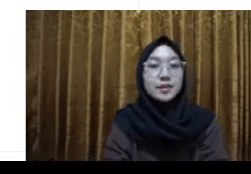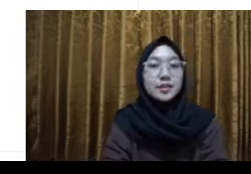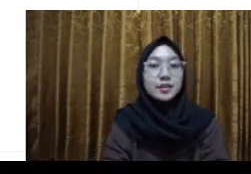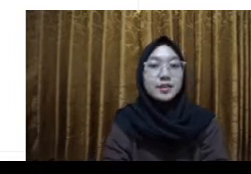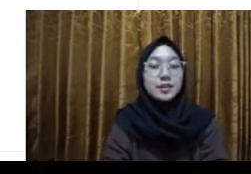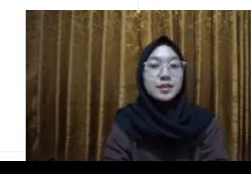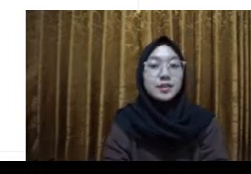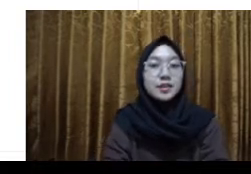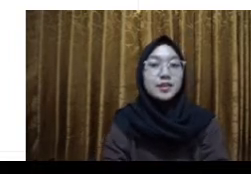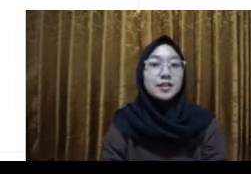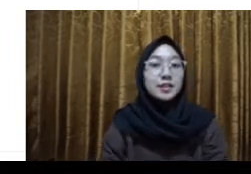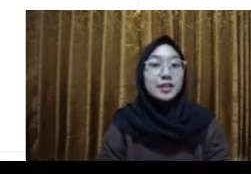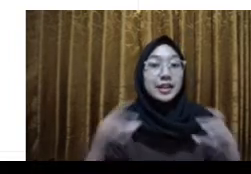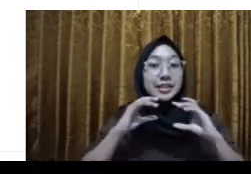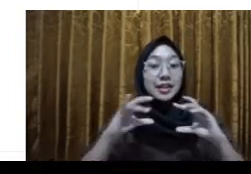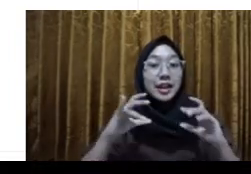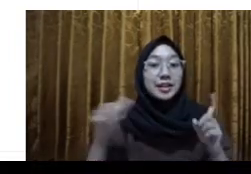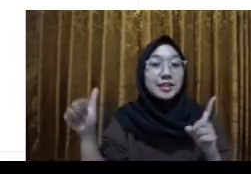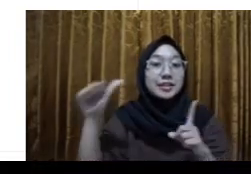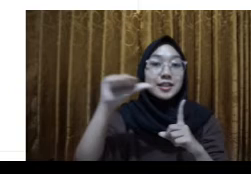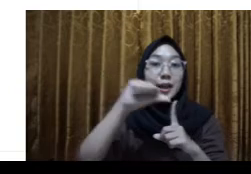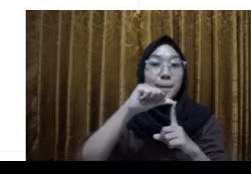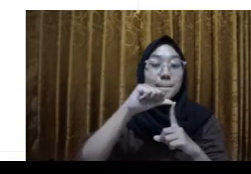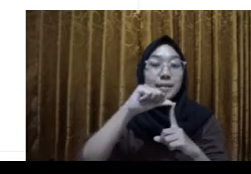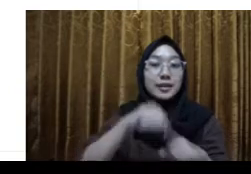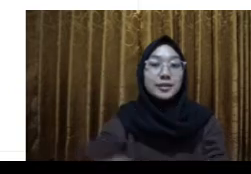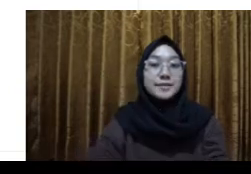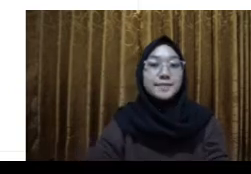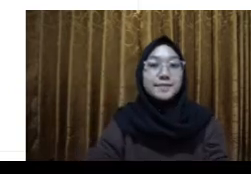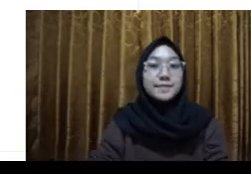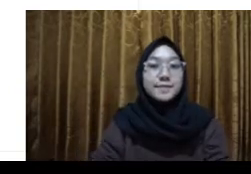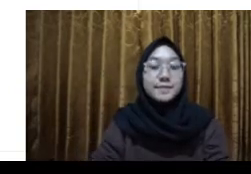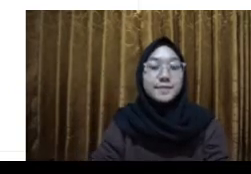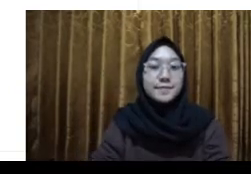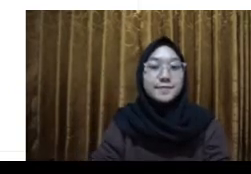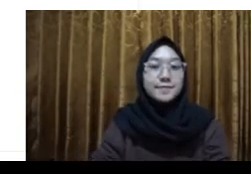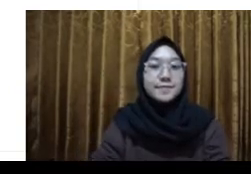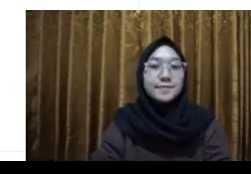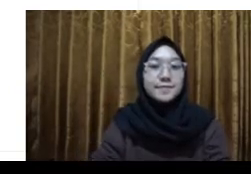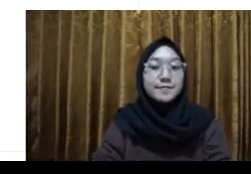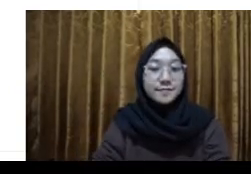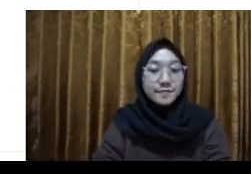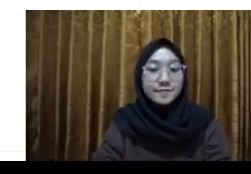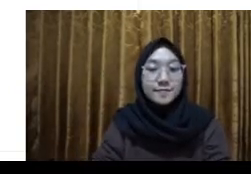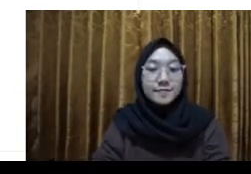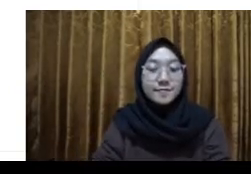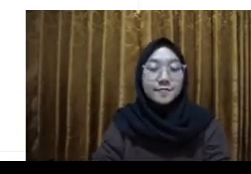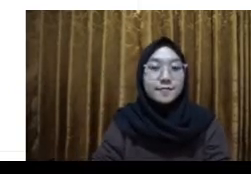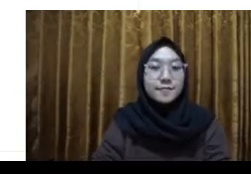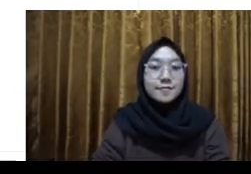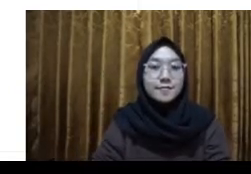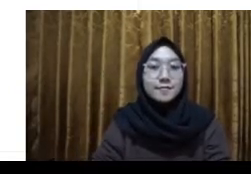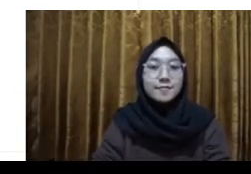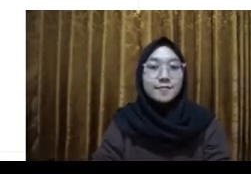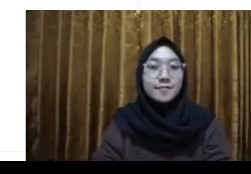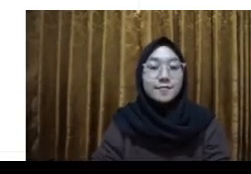F10. Context menu. Dia akan masuk ke menu context menu gitu. Kita panah bawah, Open with